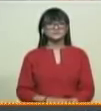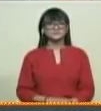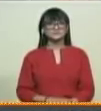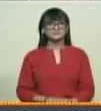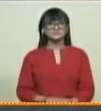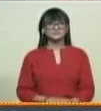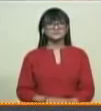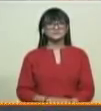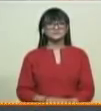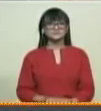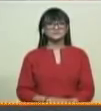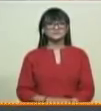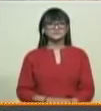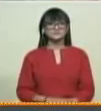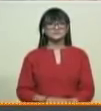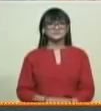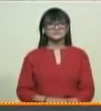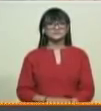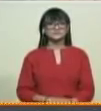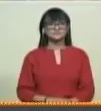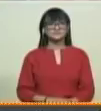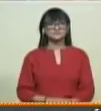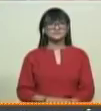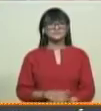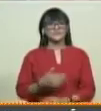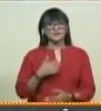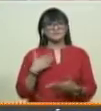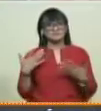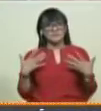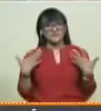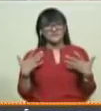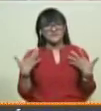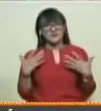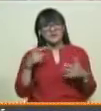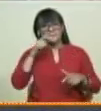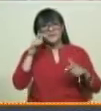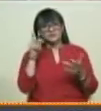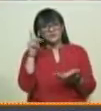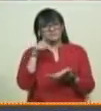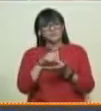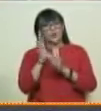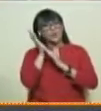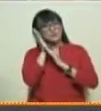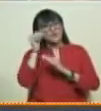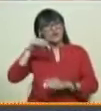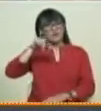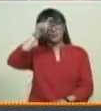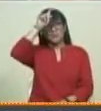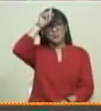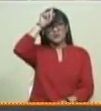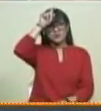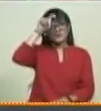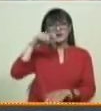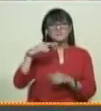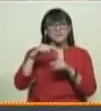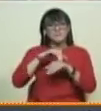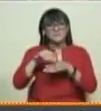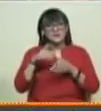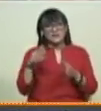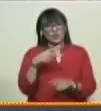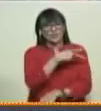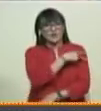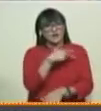hospedar a sus asistentes, ministros y ministros, las